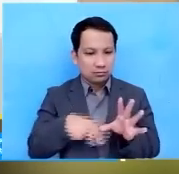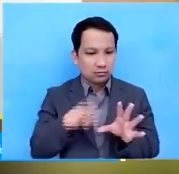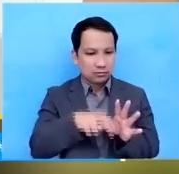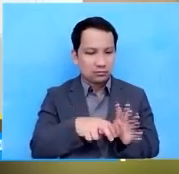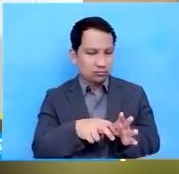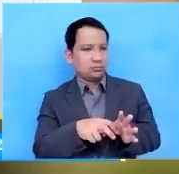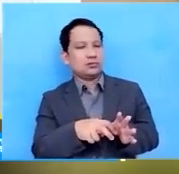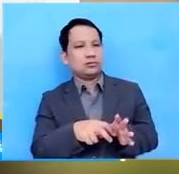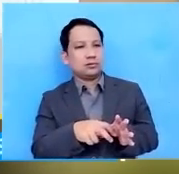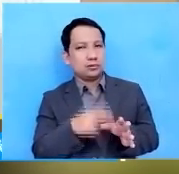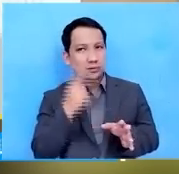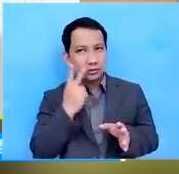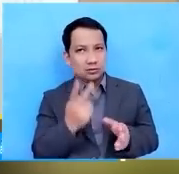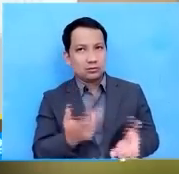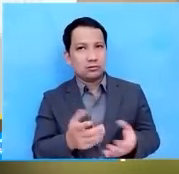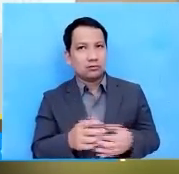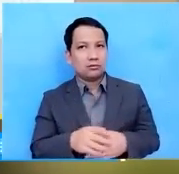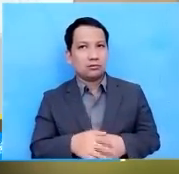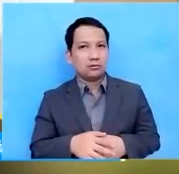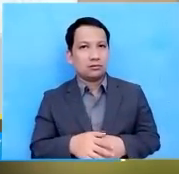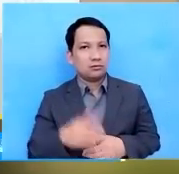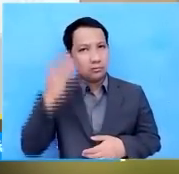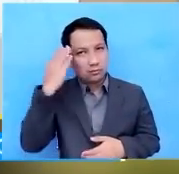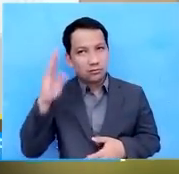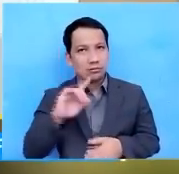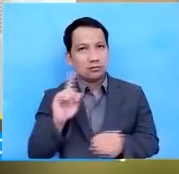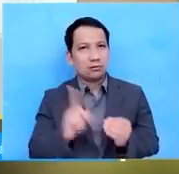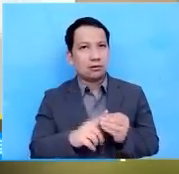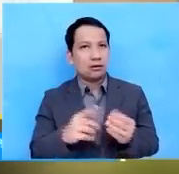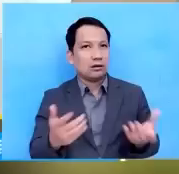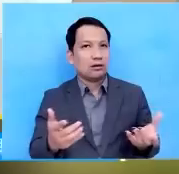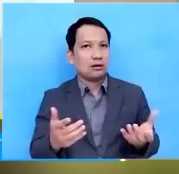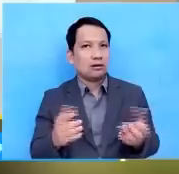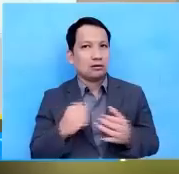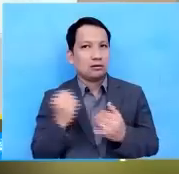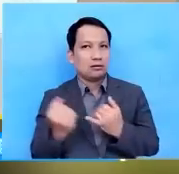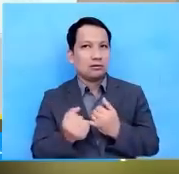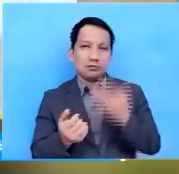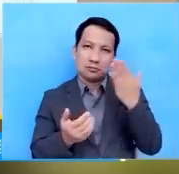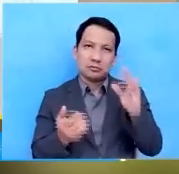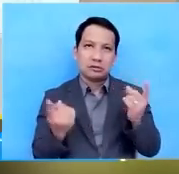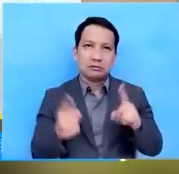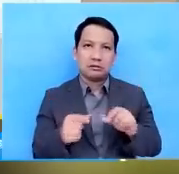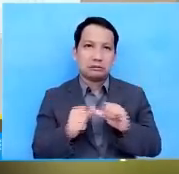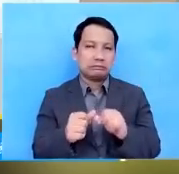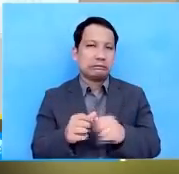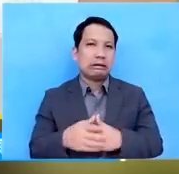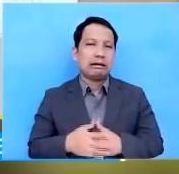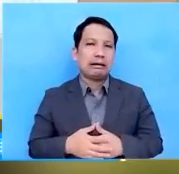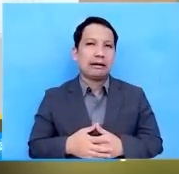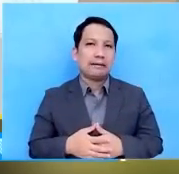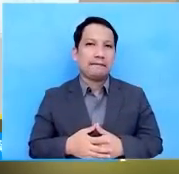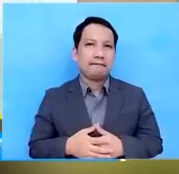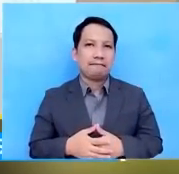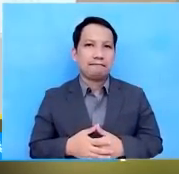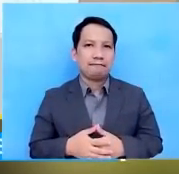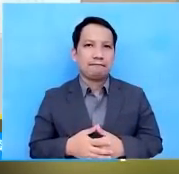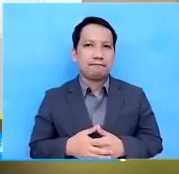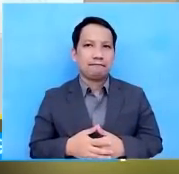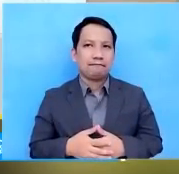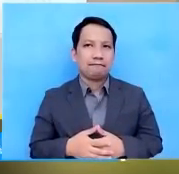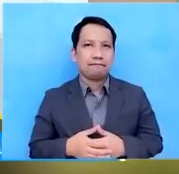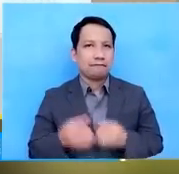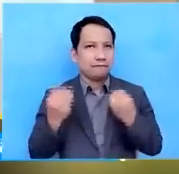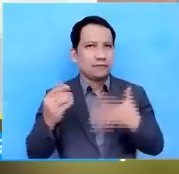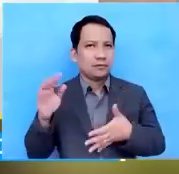So, hindi ko alam kung ano nangyari dun sa sitwasyon na, pero hindi ata tatay. Oo, kailangan na natin